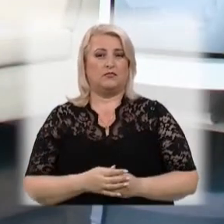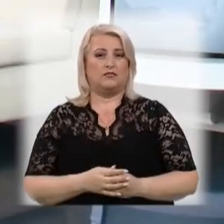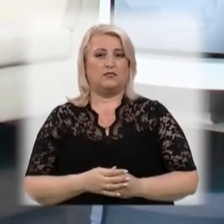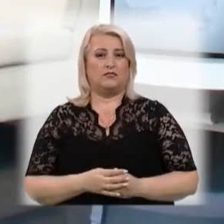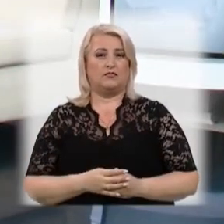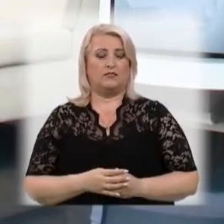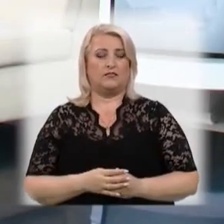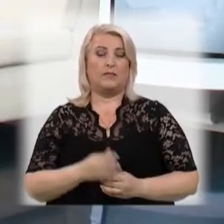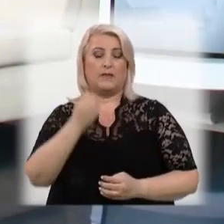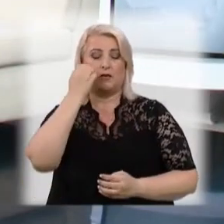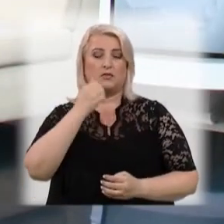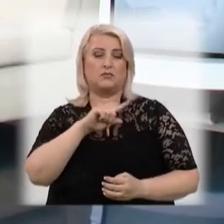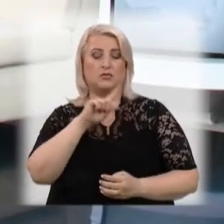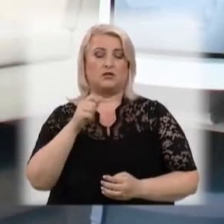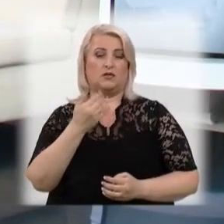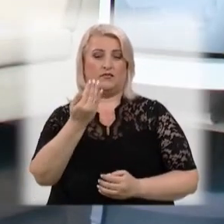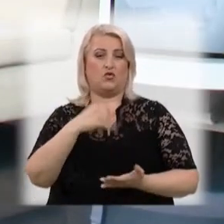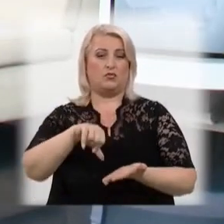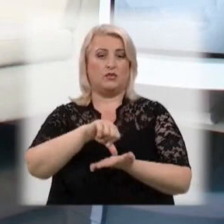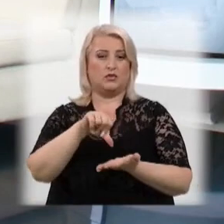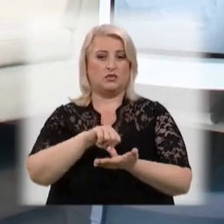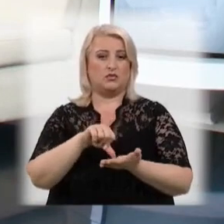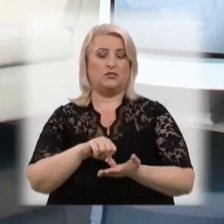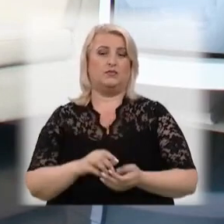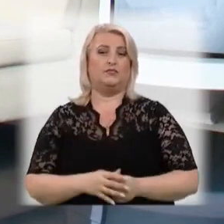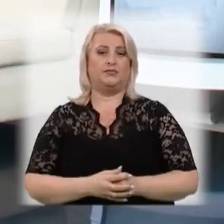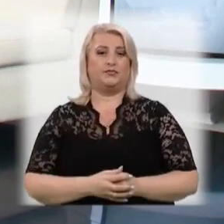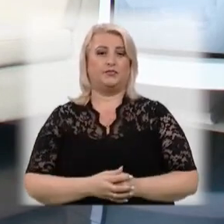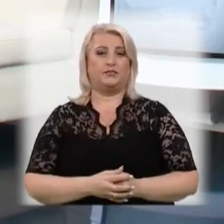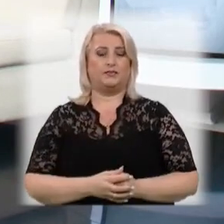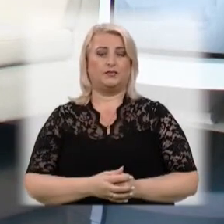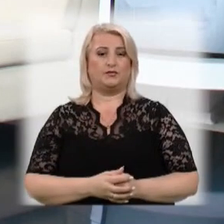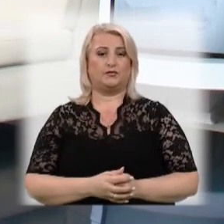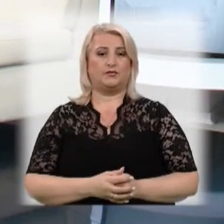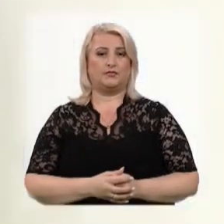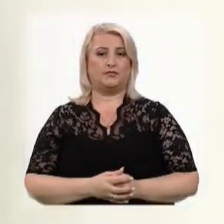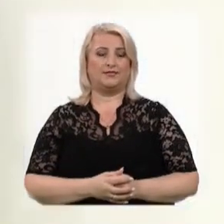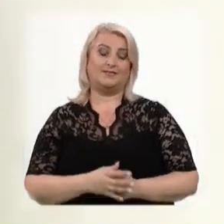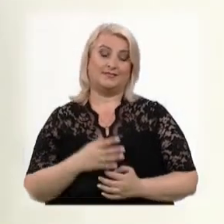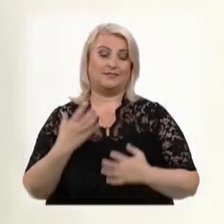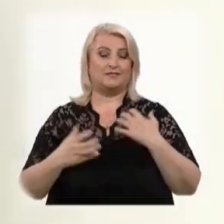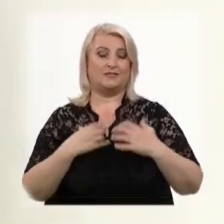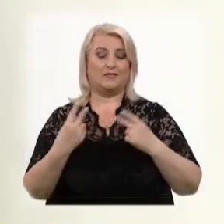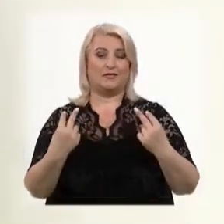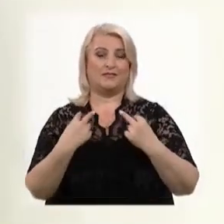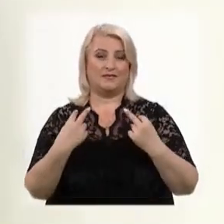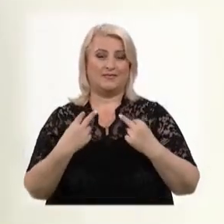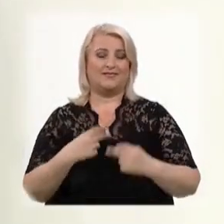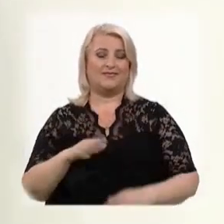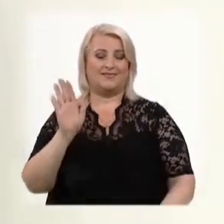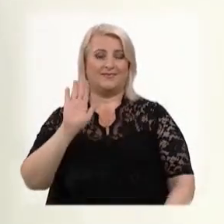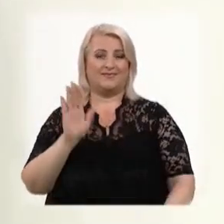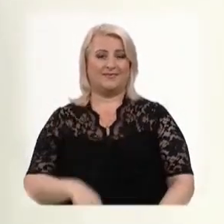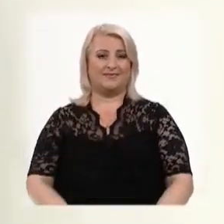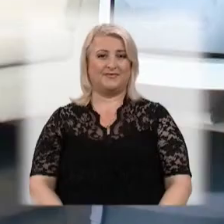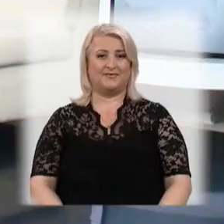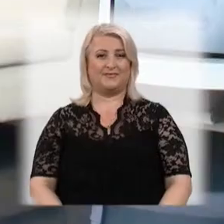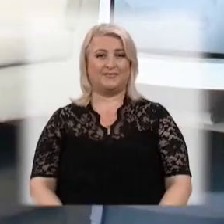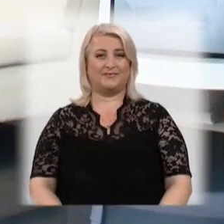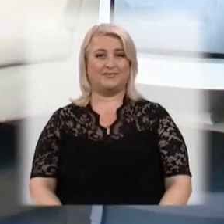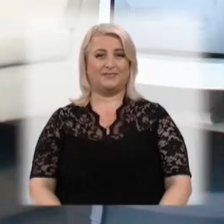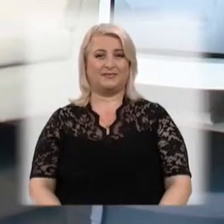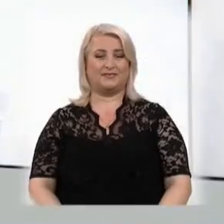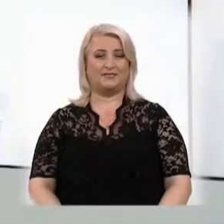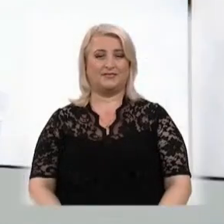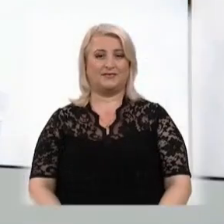subiectul dat Mulțumesc pentru prezenta ta si pentru clerul cu care am dat această discuție aveți grijă de voi cu Salut sunt aceasta să vie